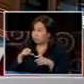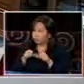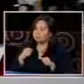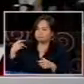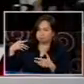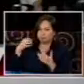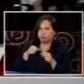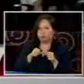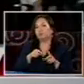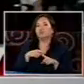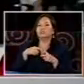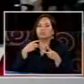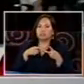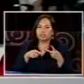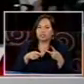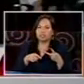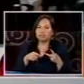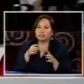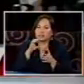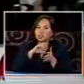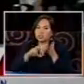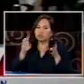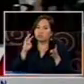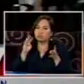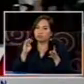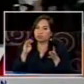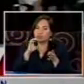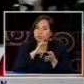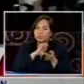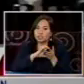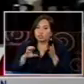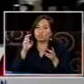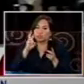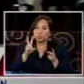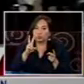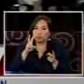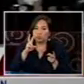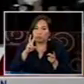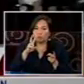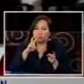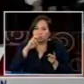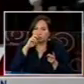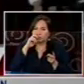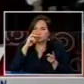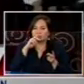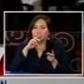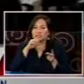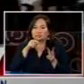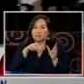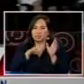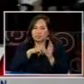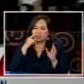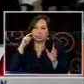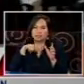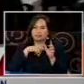yung probable cause ay Section 2. In other words, sa priority, ayon sa